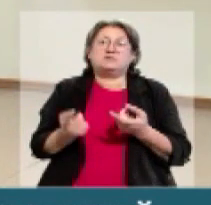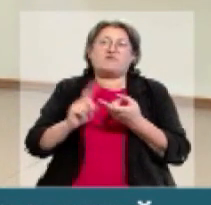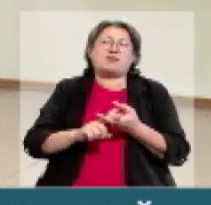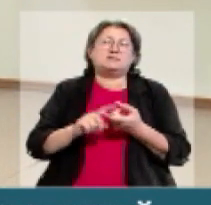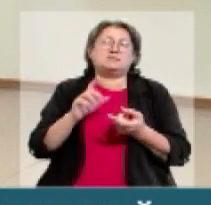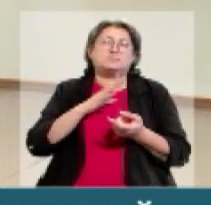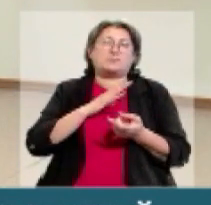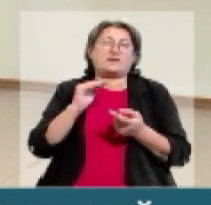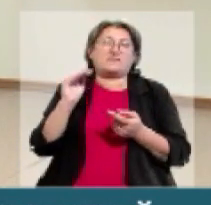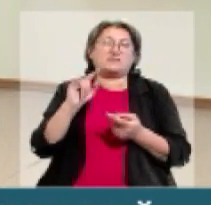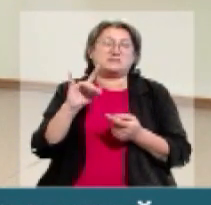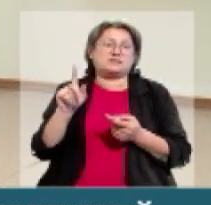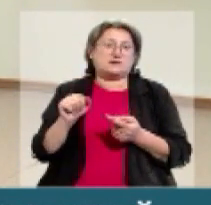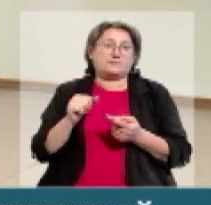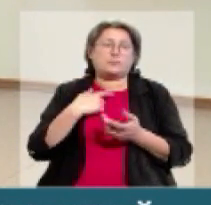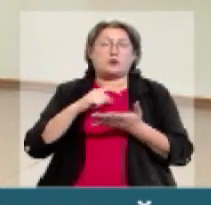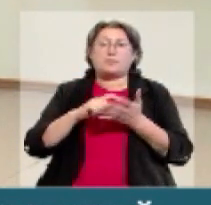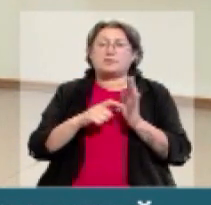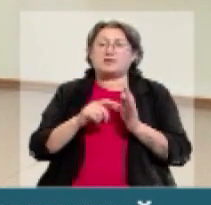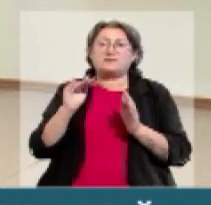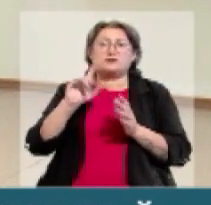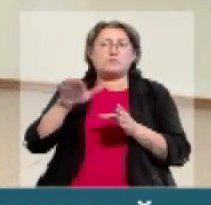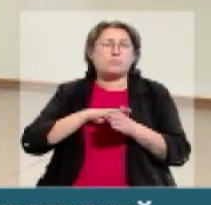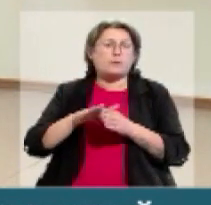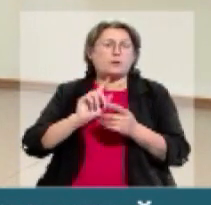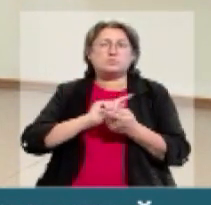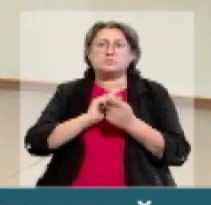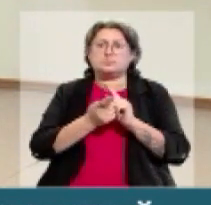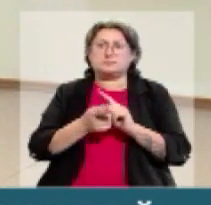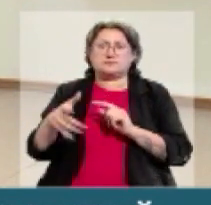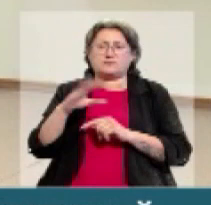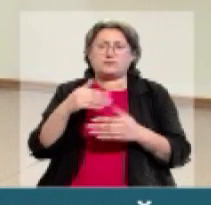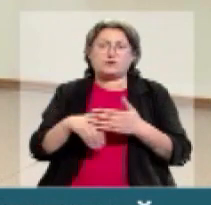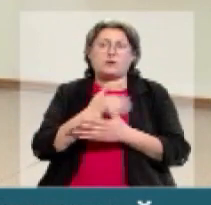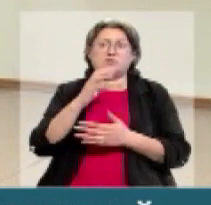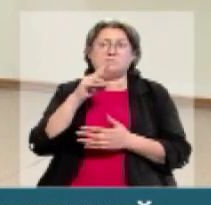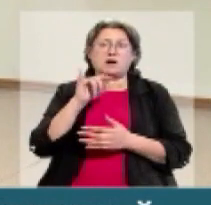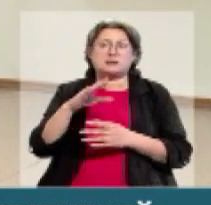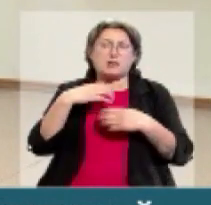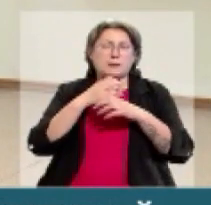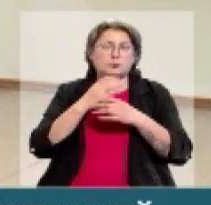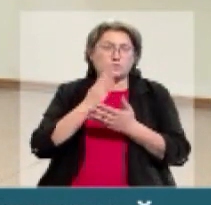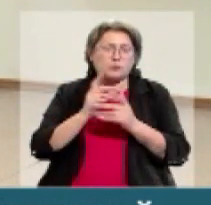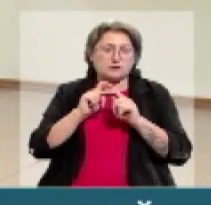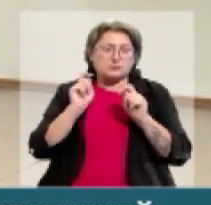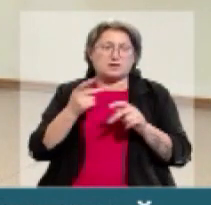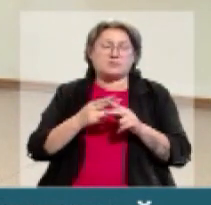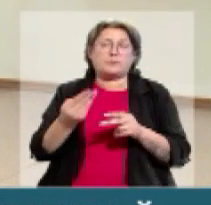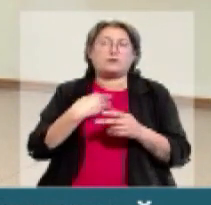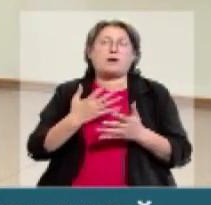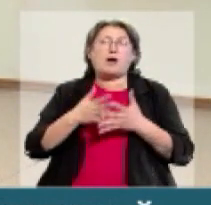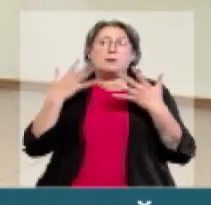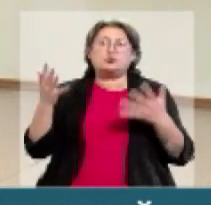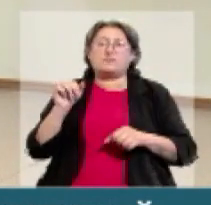физикой. Наш кабинет физики полностью обновился, открылась новая смарт-лаборатория, которая дает мне